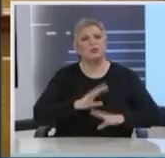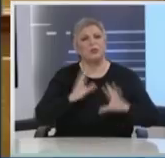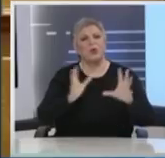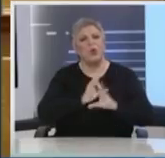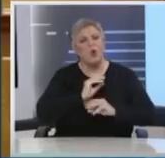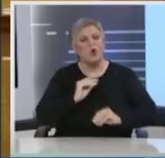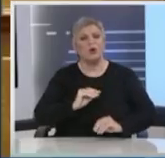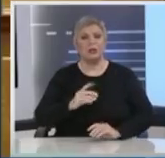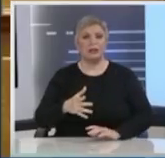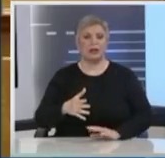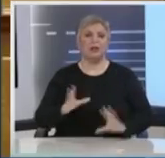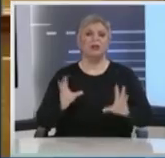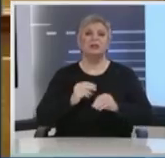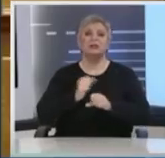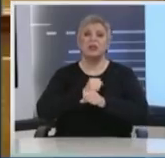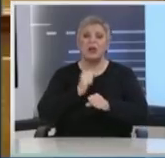βουλευτές.